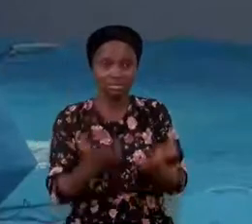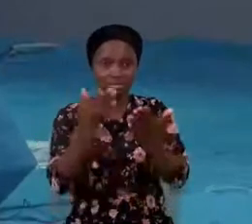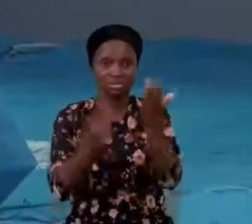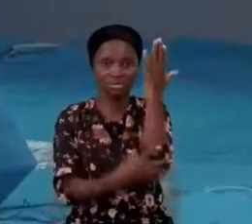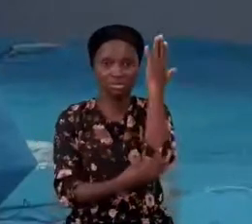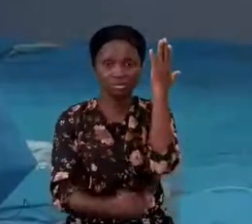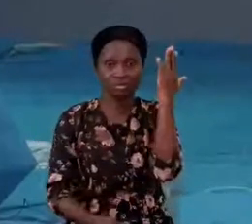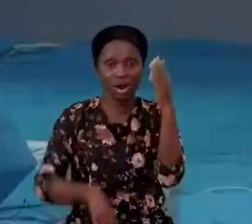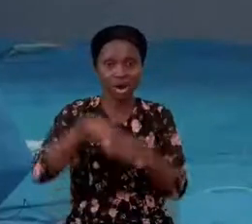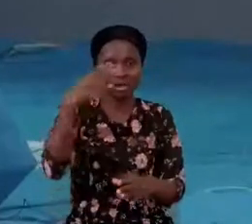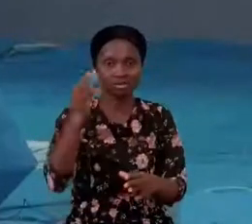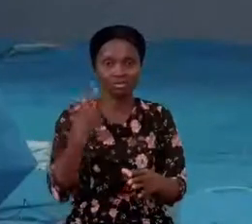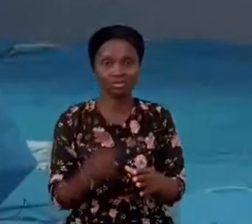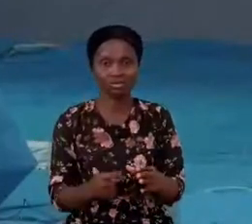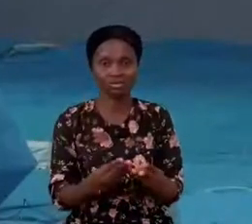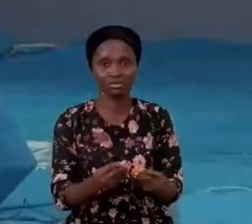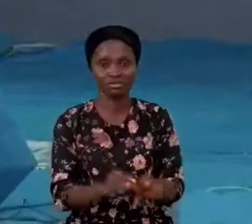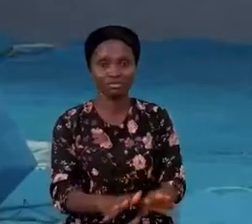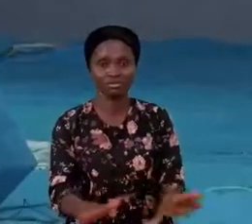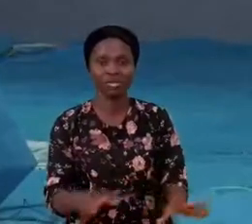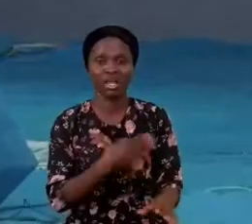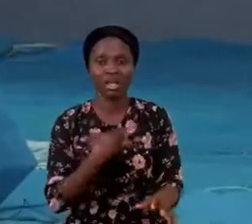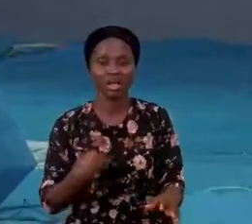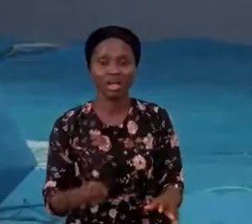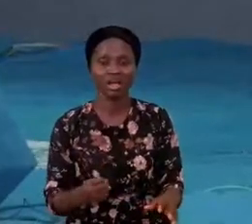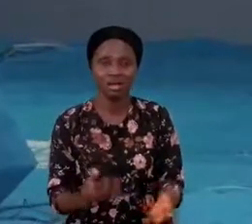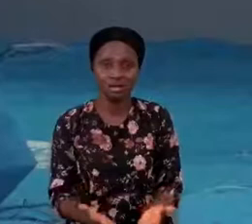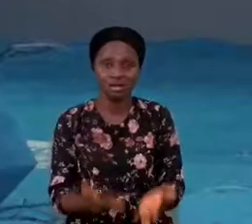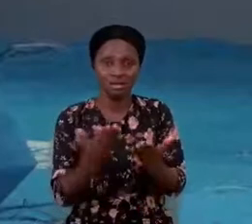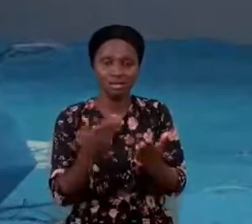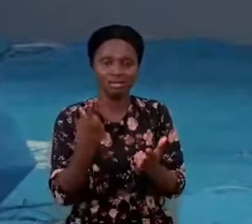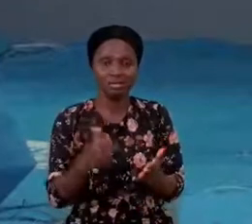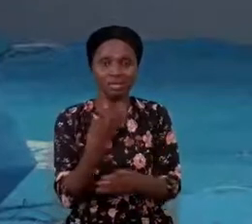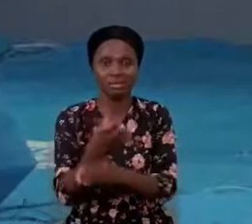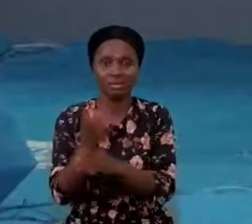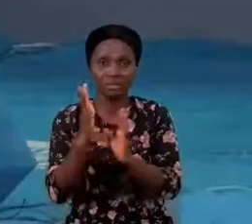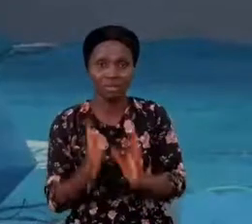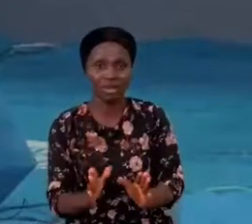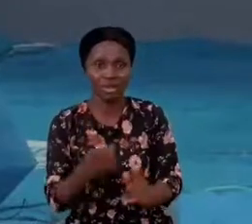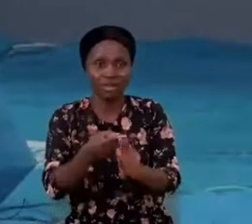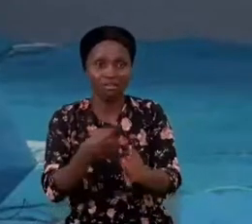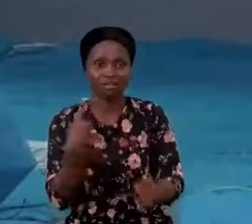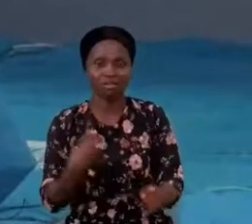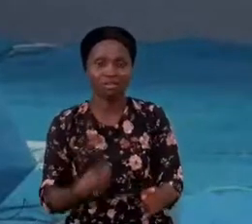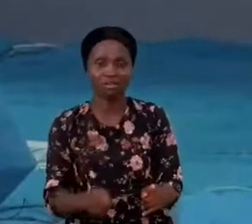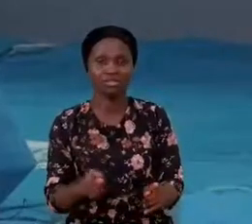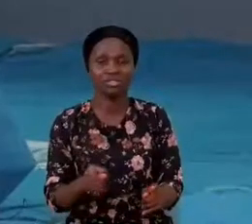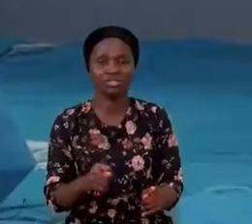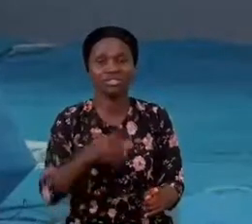fumier, il relève l'indigent pour les faire asseoir. avec les